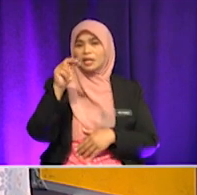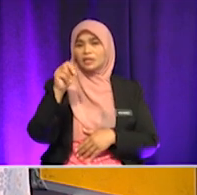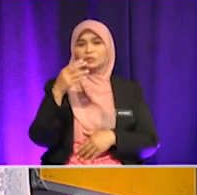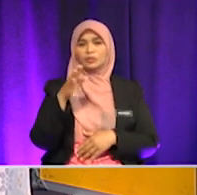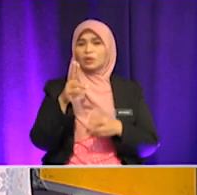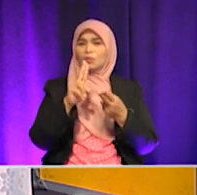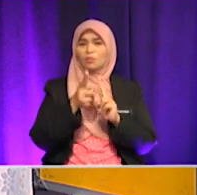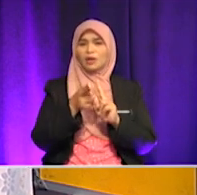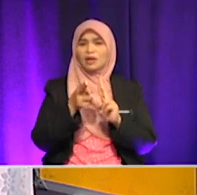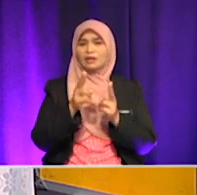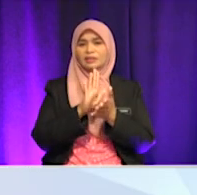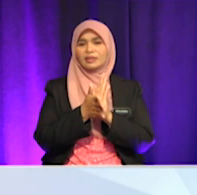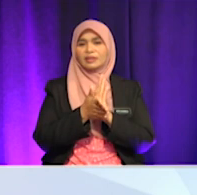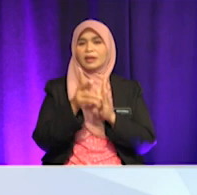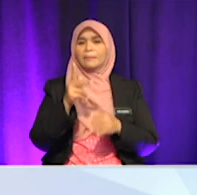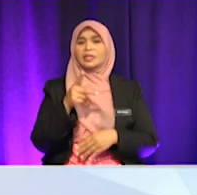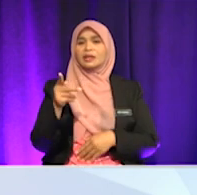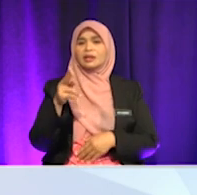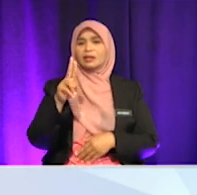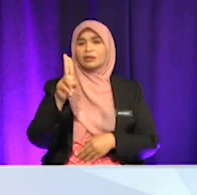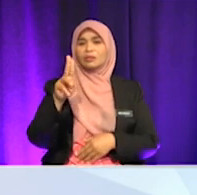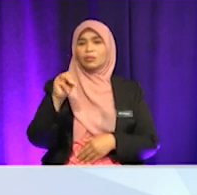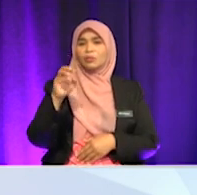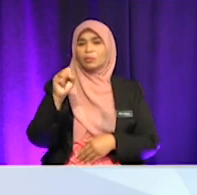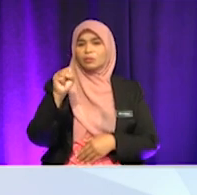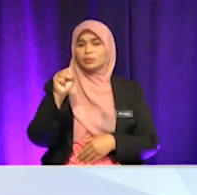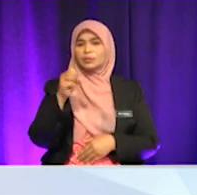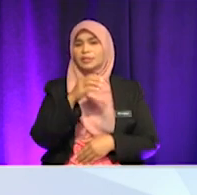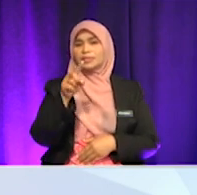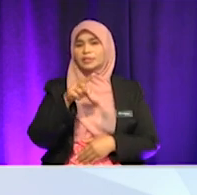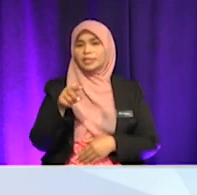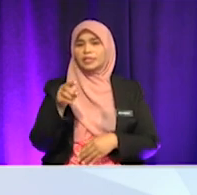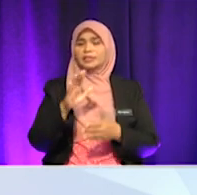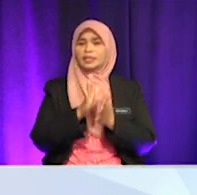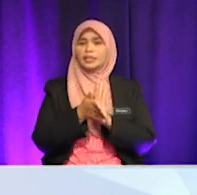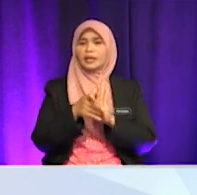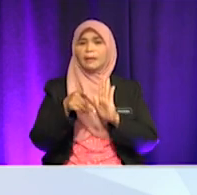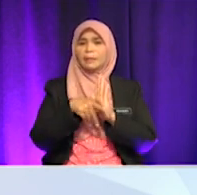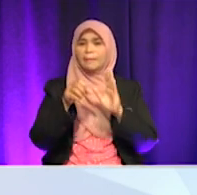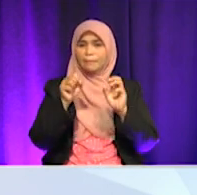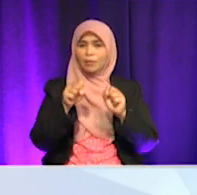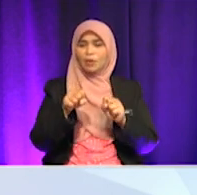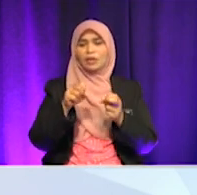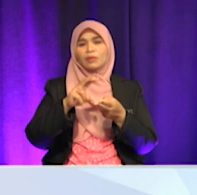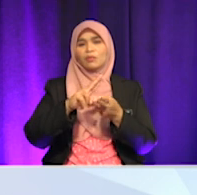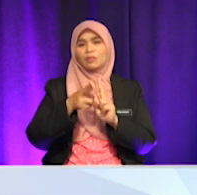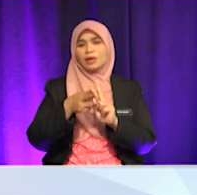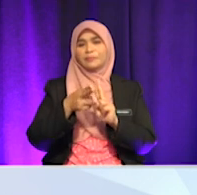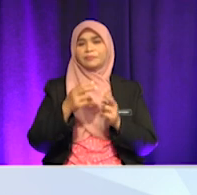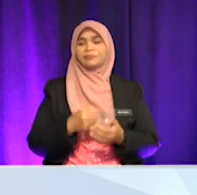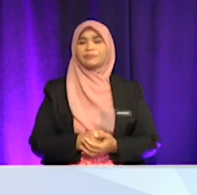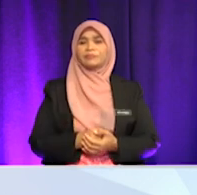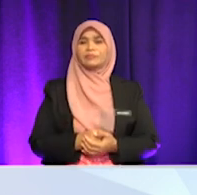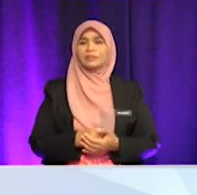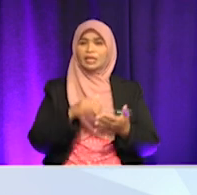berubah menjadi perkara rumus dan Z menjadi pemboleh ubah. Okey, itu itu yang dikatakan sebagai